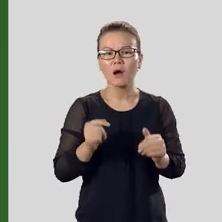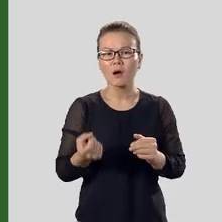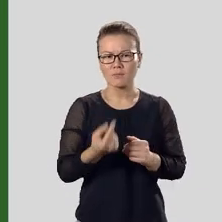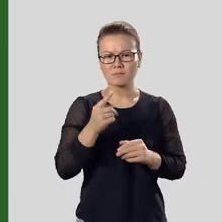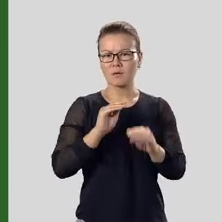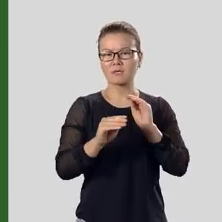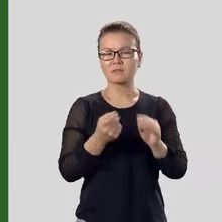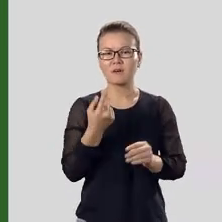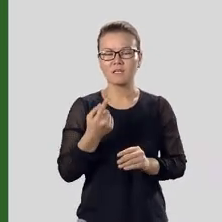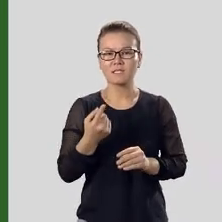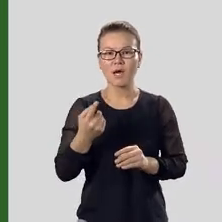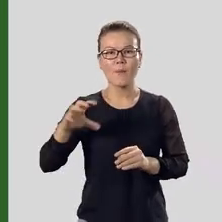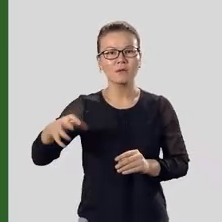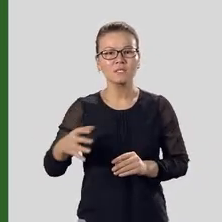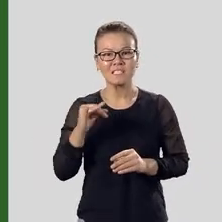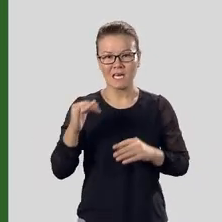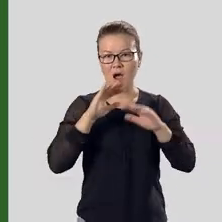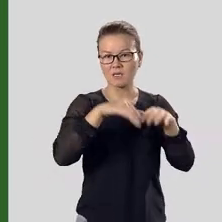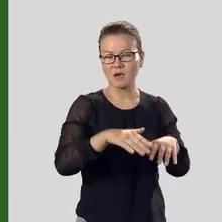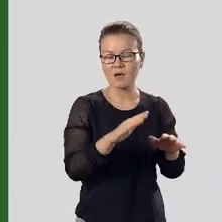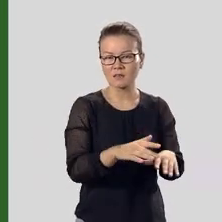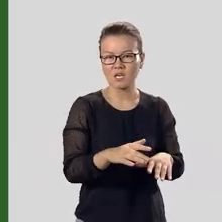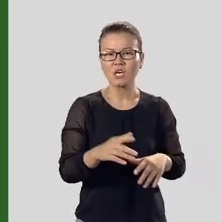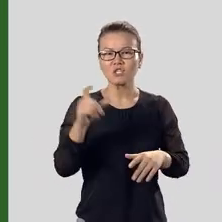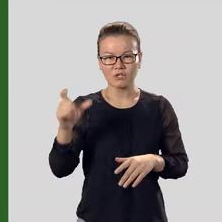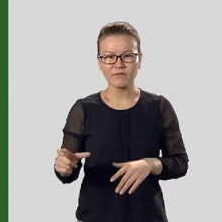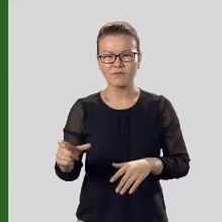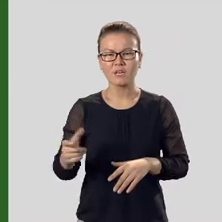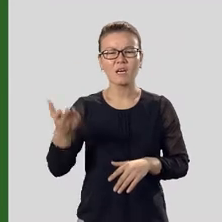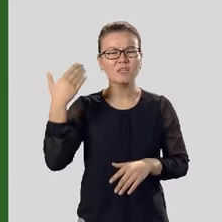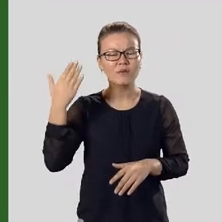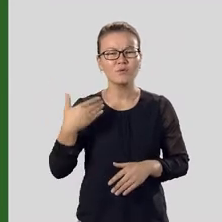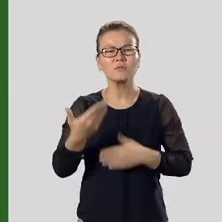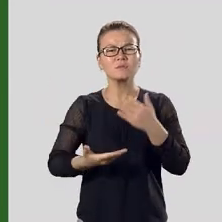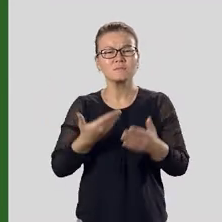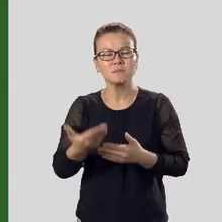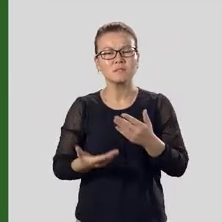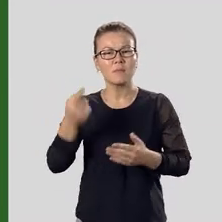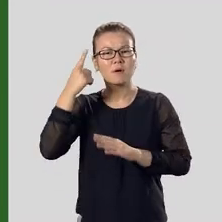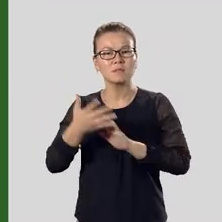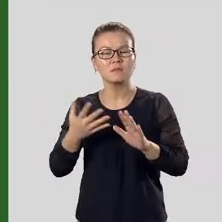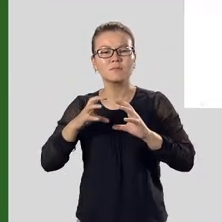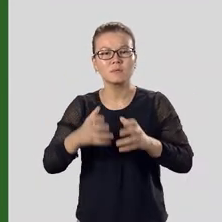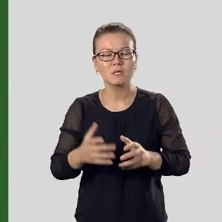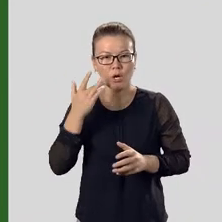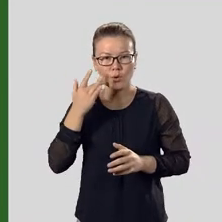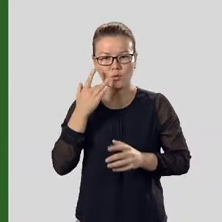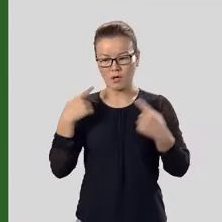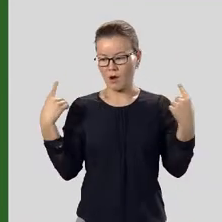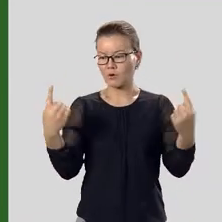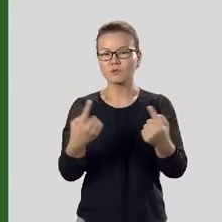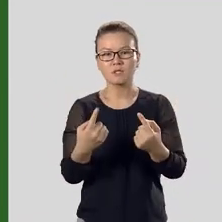материки и океаны. Человек издавна стремился познать мир, который